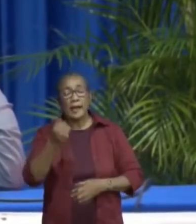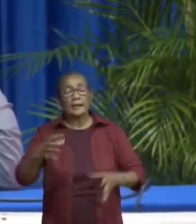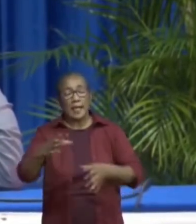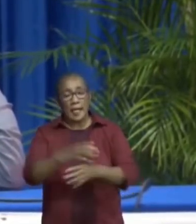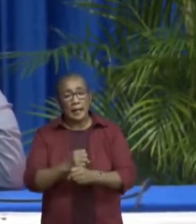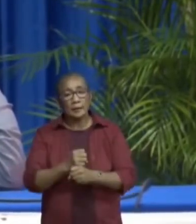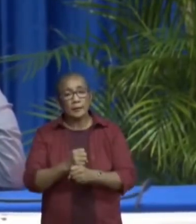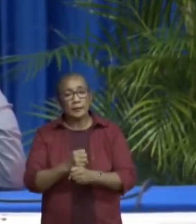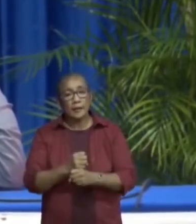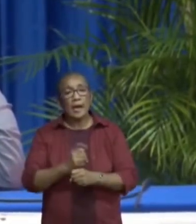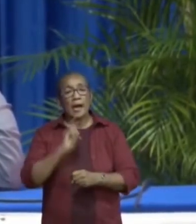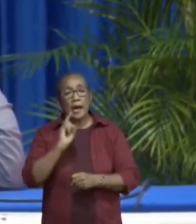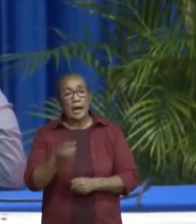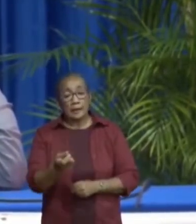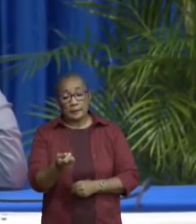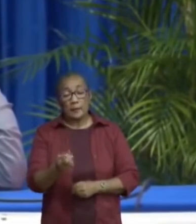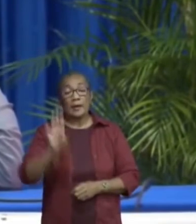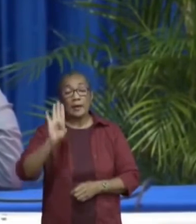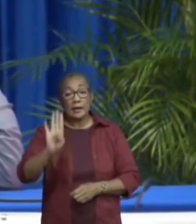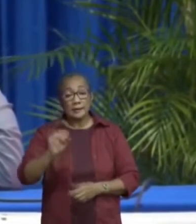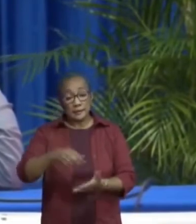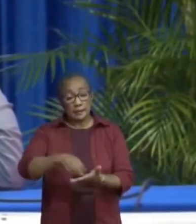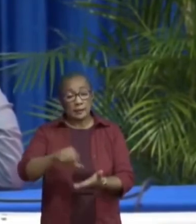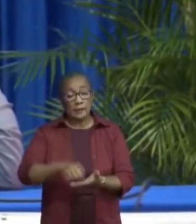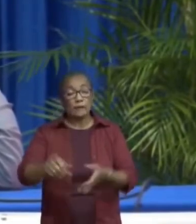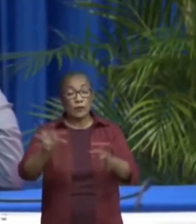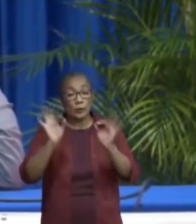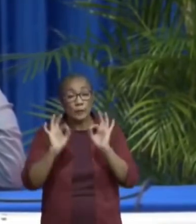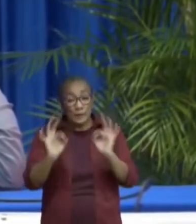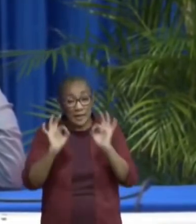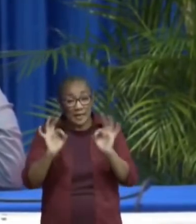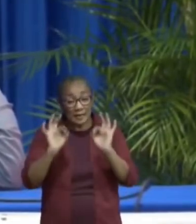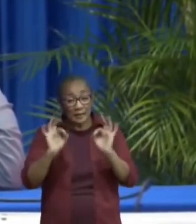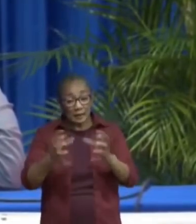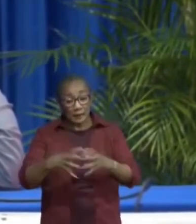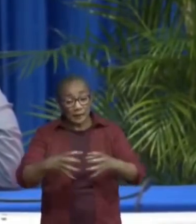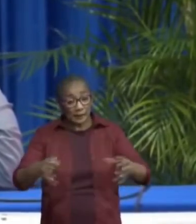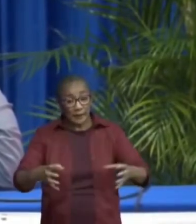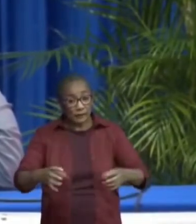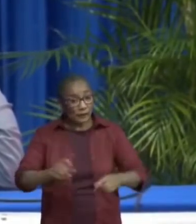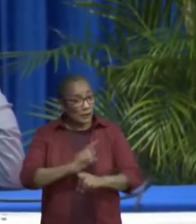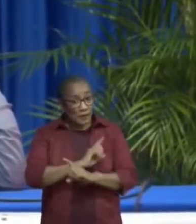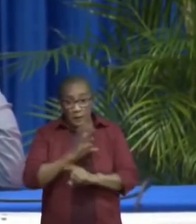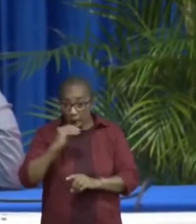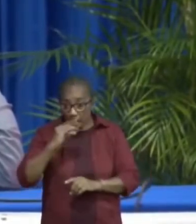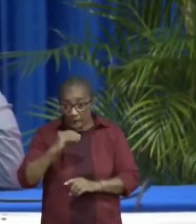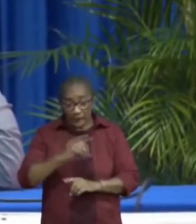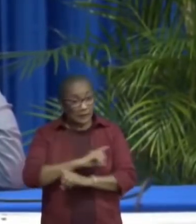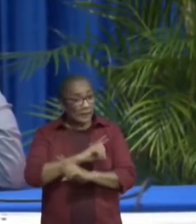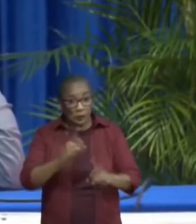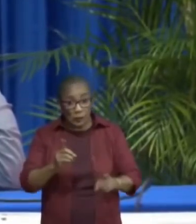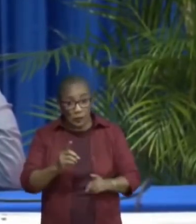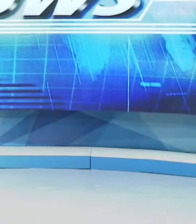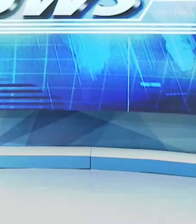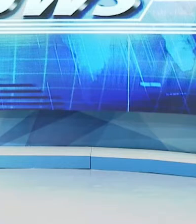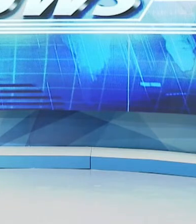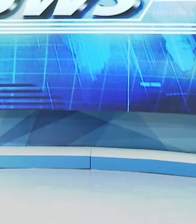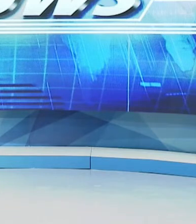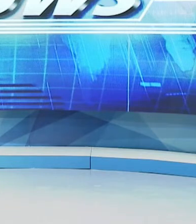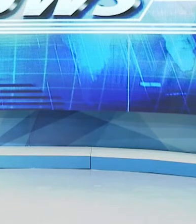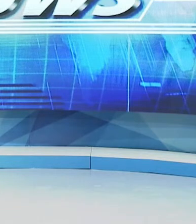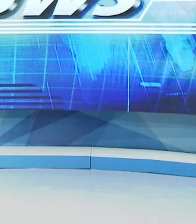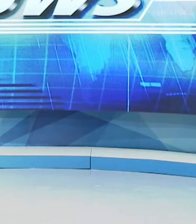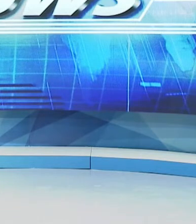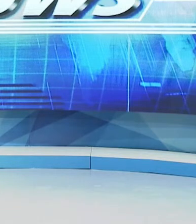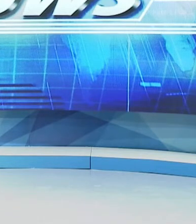geven aan de belastingbetalers, die formele bedrijven. Ik praat hier over de formele bedrijven, niet eens over de informele bedrijven. De